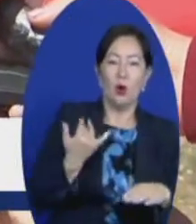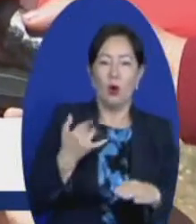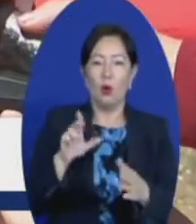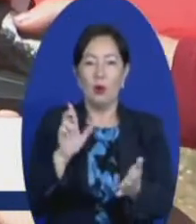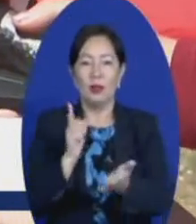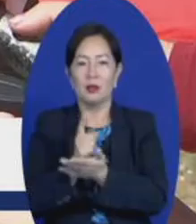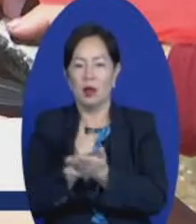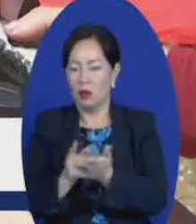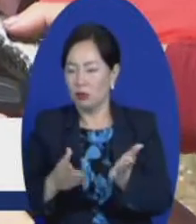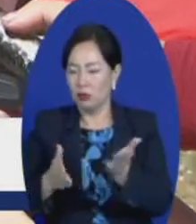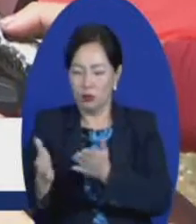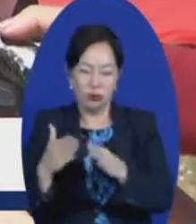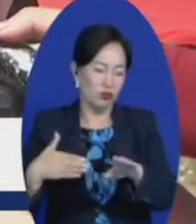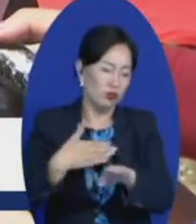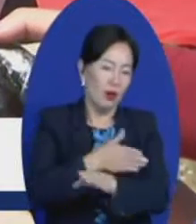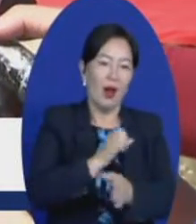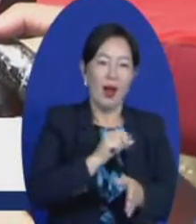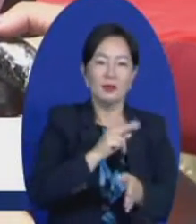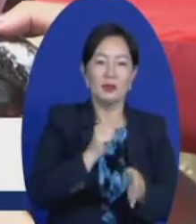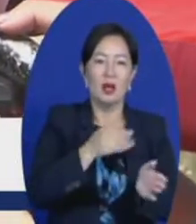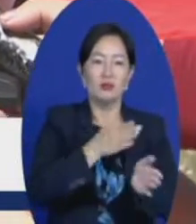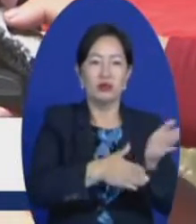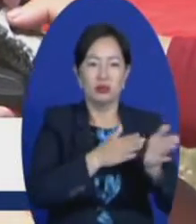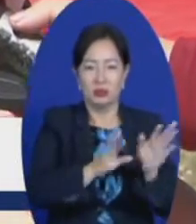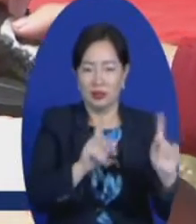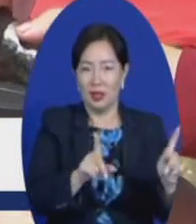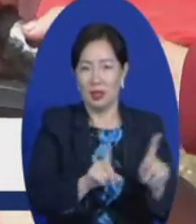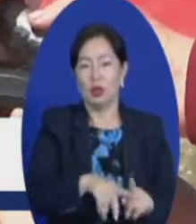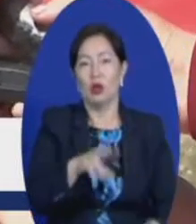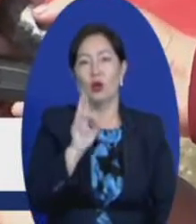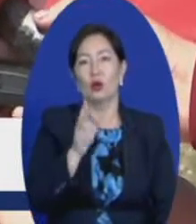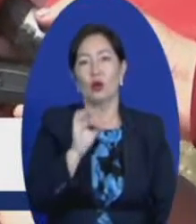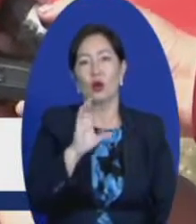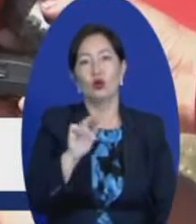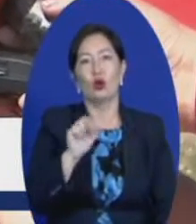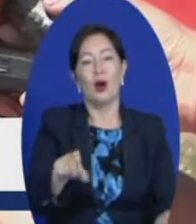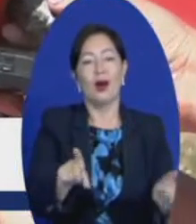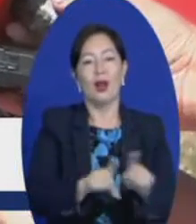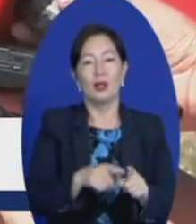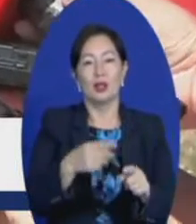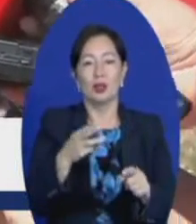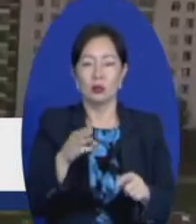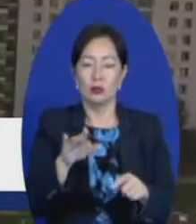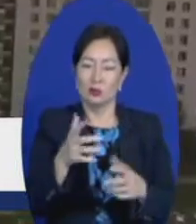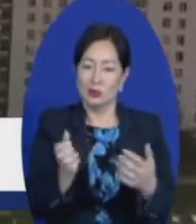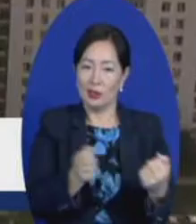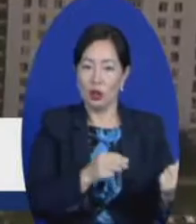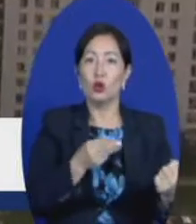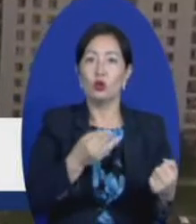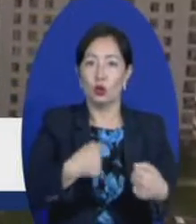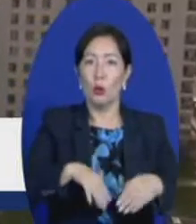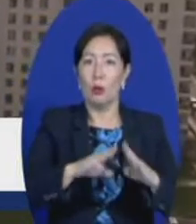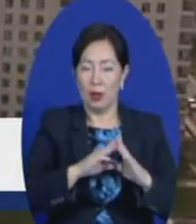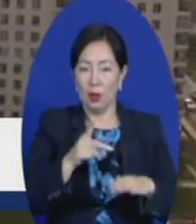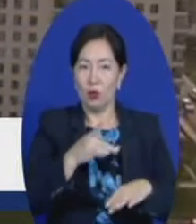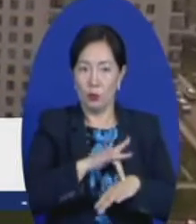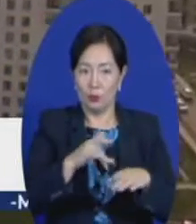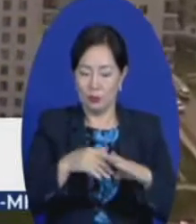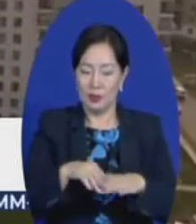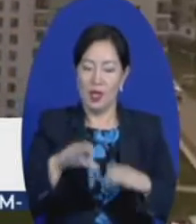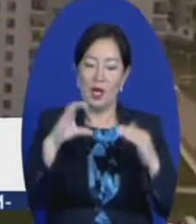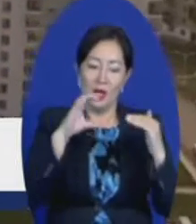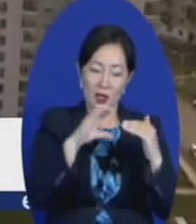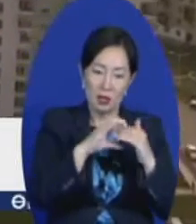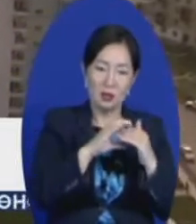заавал орохгүйгээр тээвэр логистикийн томоохон одоо Костготой адилхан юм уу юм татах төвүүд бий болох бас боломжтой. Манай улс Эрдэнэт,